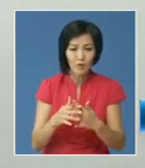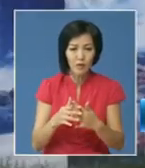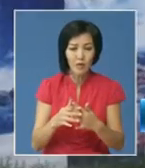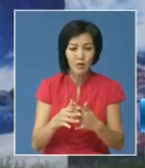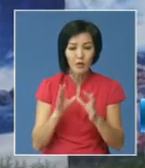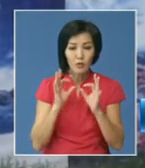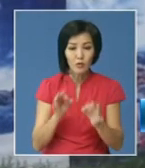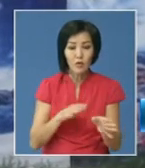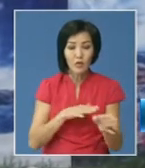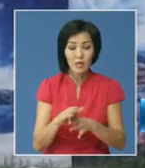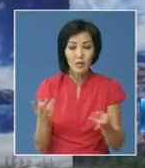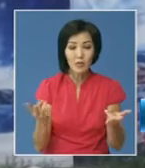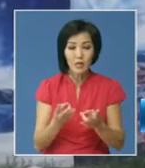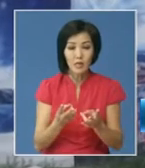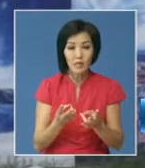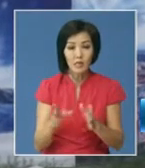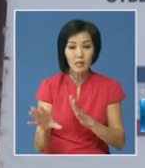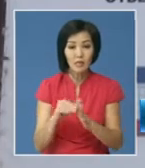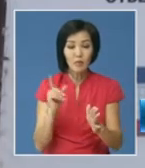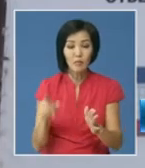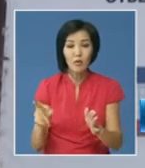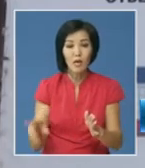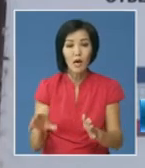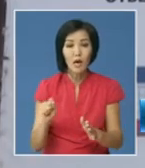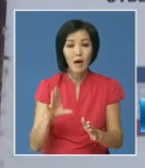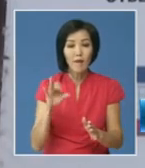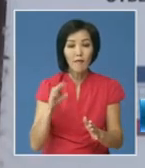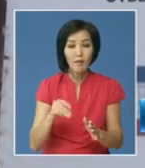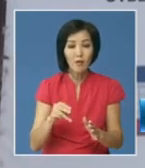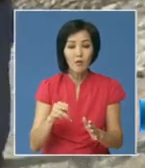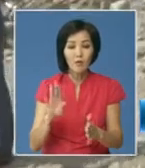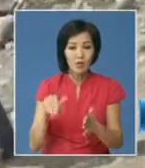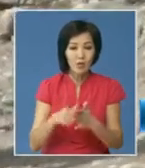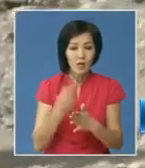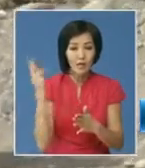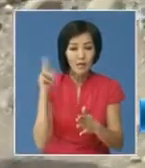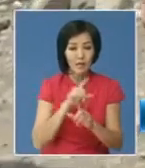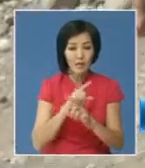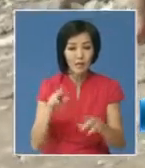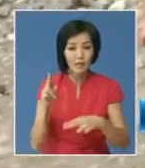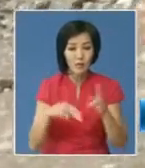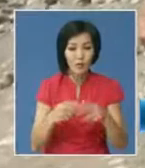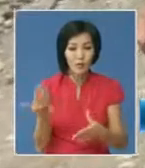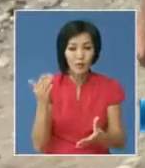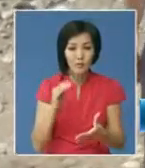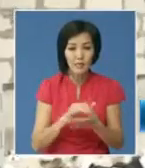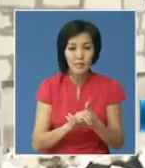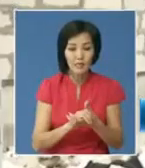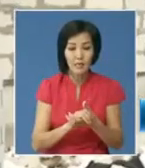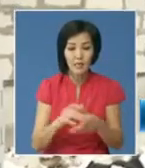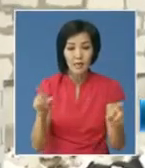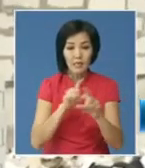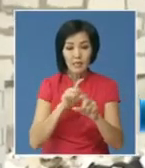атқарайық. Келесі кезекте халық қалаулылары Ават ауылындағы жаңа мектеп құрылысымен танысты. Нұрлы жол бағдарламасы аясында қолға алынған бұл